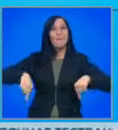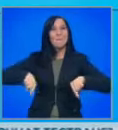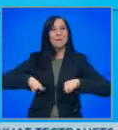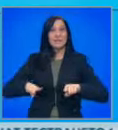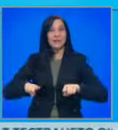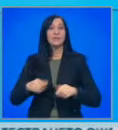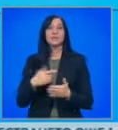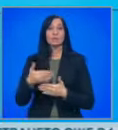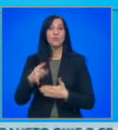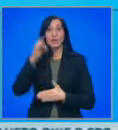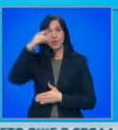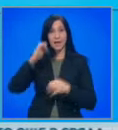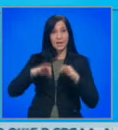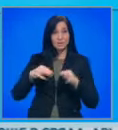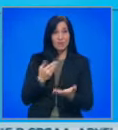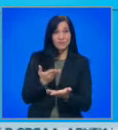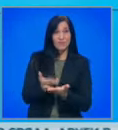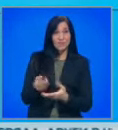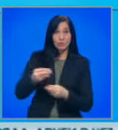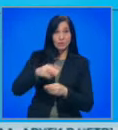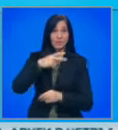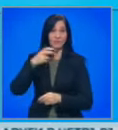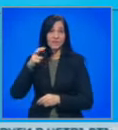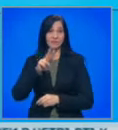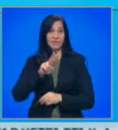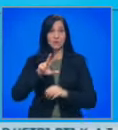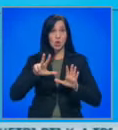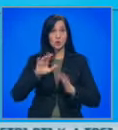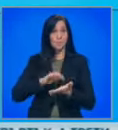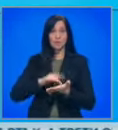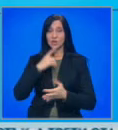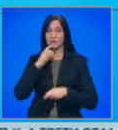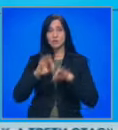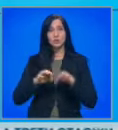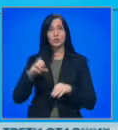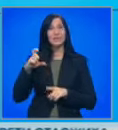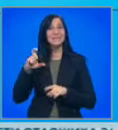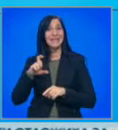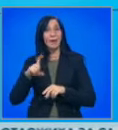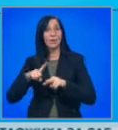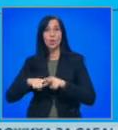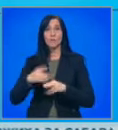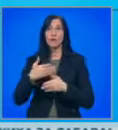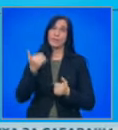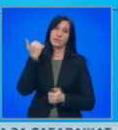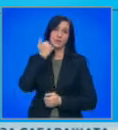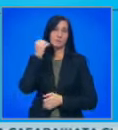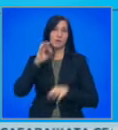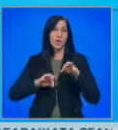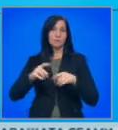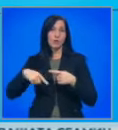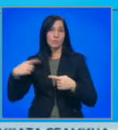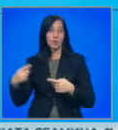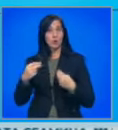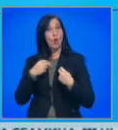за предстоящите в неделя избори, внесените допълнително 228 машини за гласуване от Сиела Норма няма да се използват в изборния